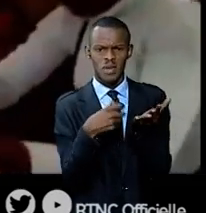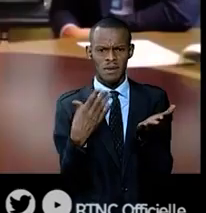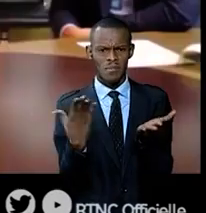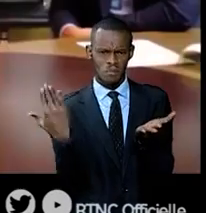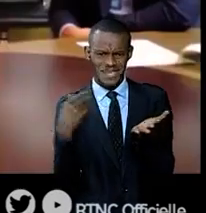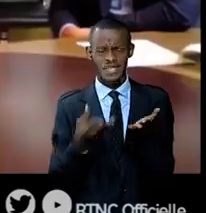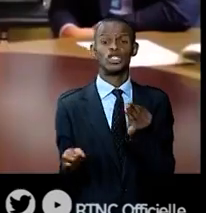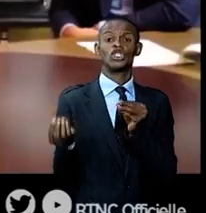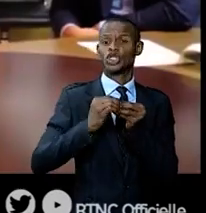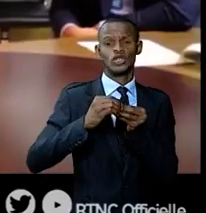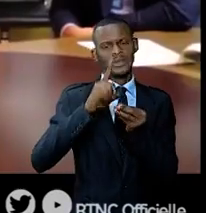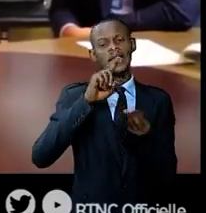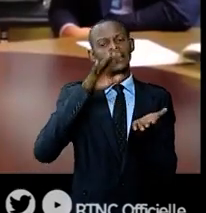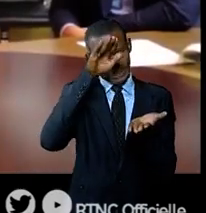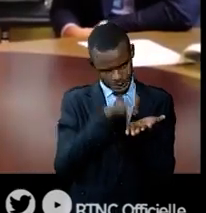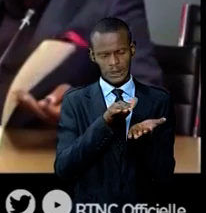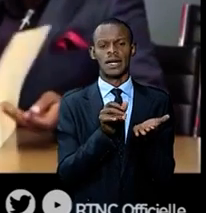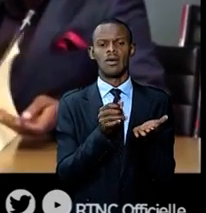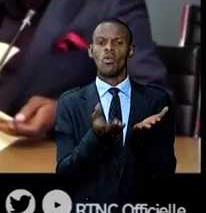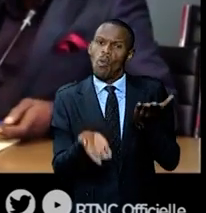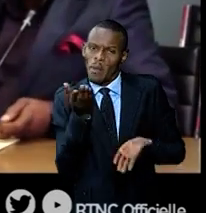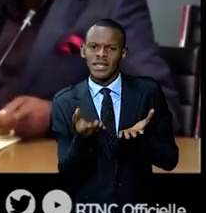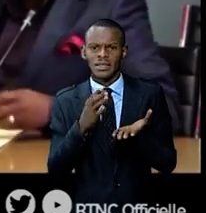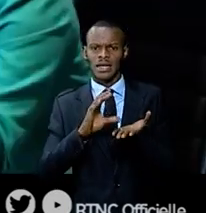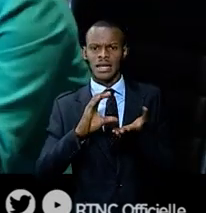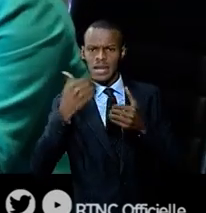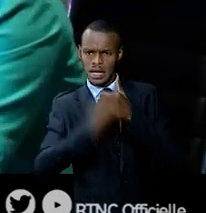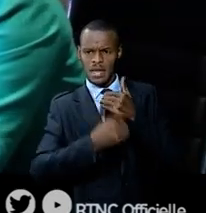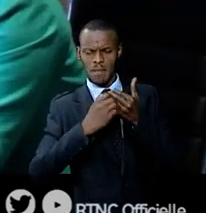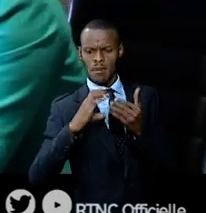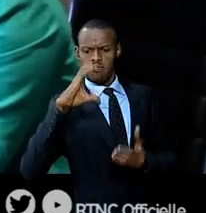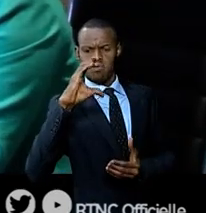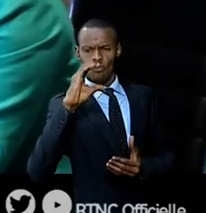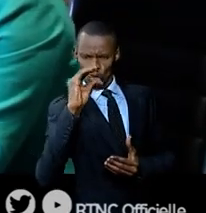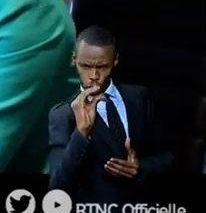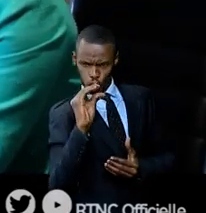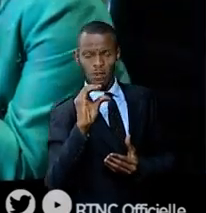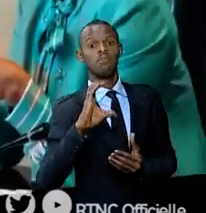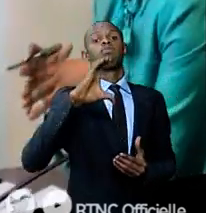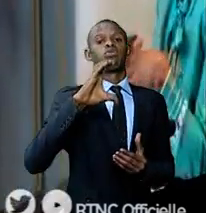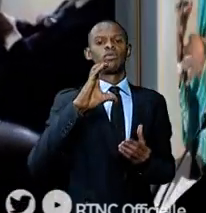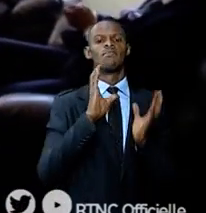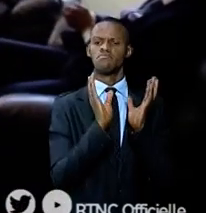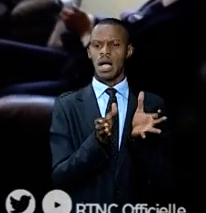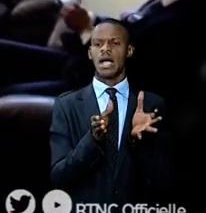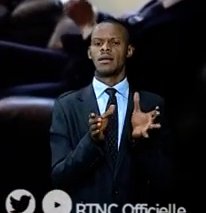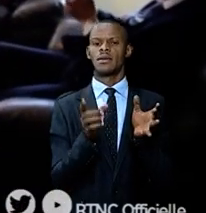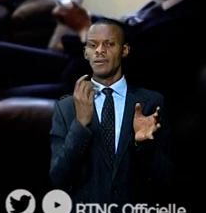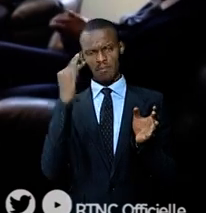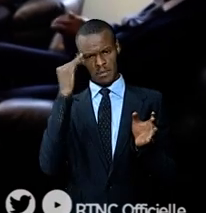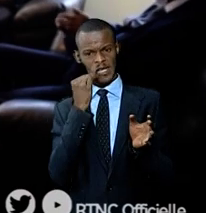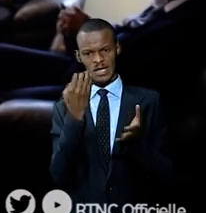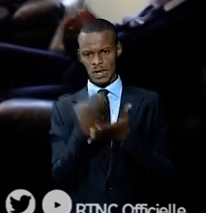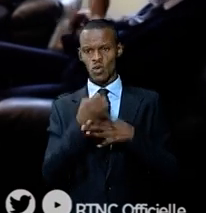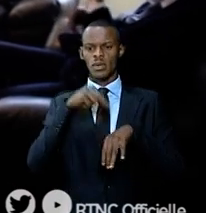une instruction donnée aux responsables de cette boulangerie par la ministre de l'économie nationale. Face à la cacophonie qui